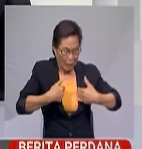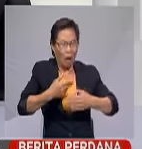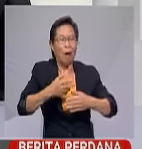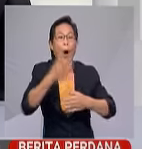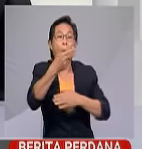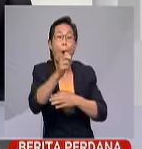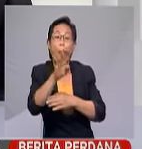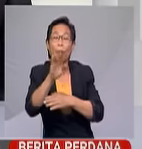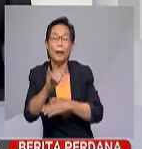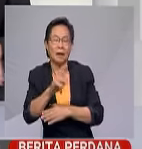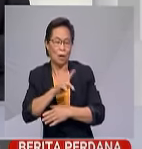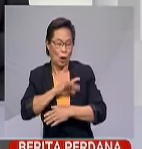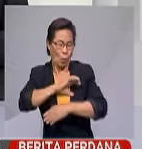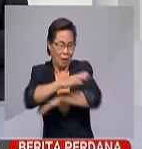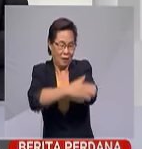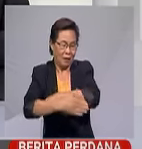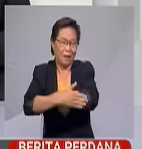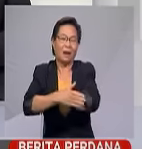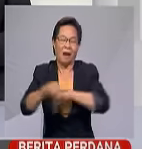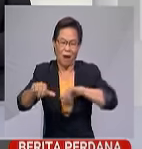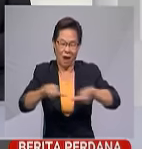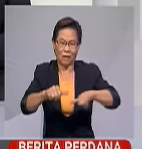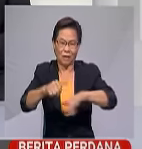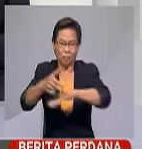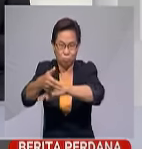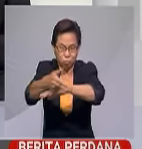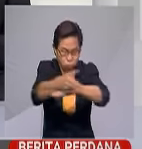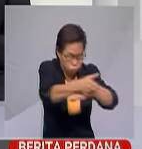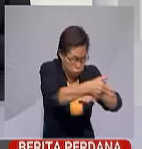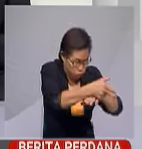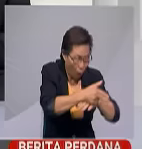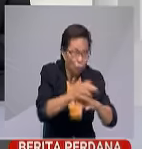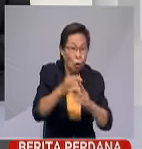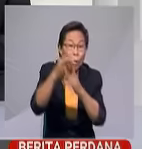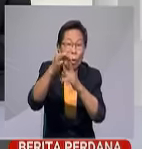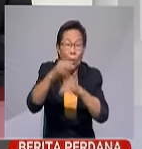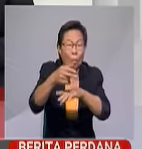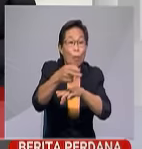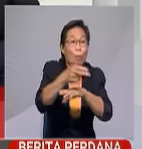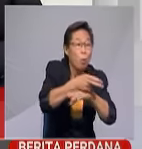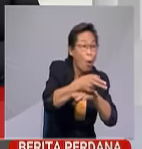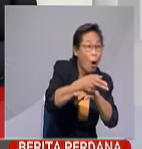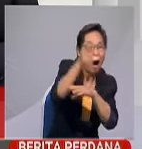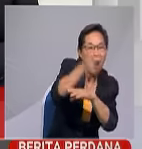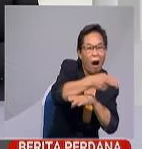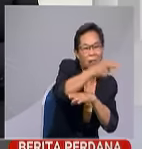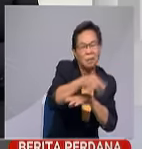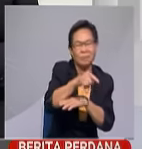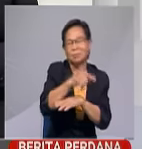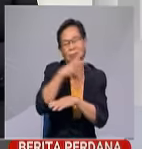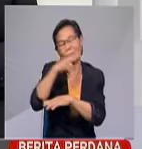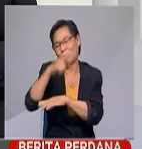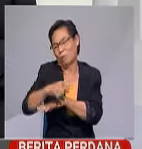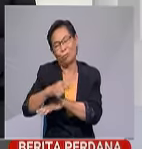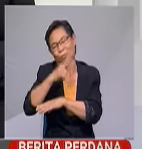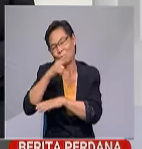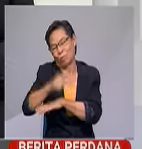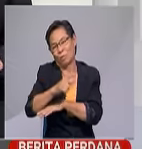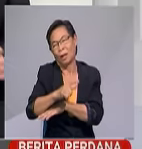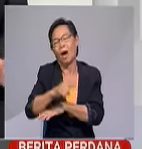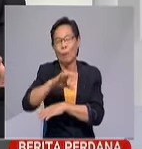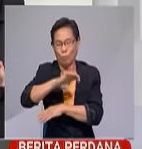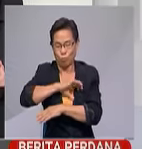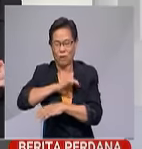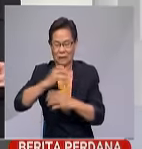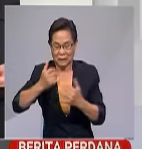Abdul Hamid Badur berkata, aktiviti memburu terutamanya pemburuan haram bukan lagi satu keperluan, apatah lagi PDRM